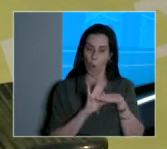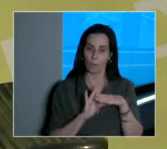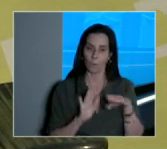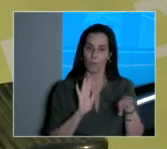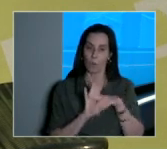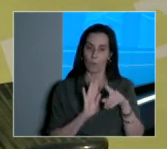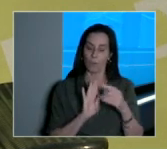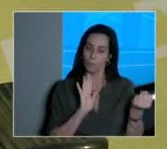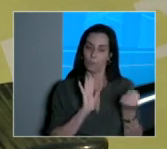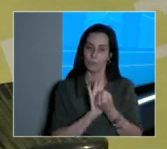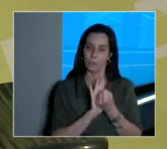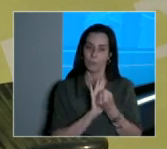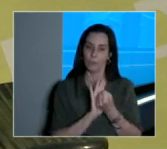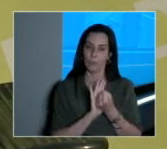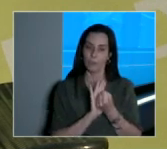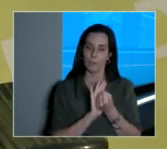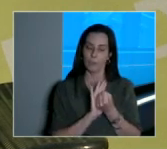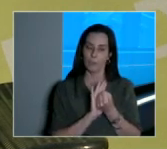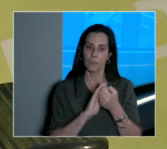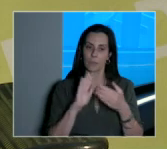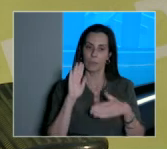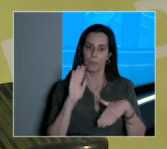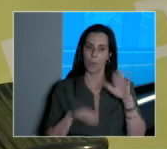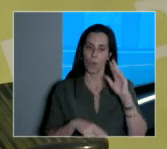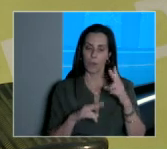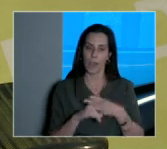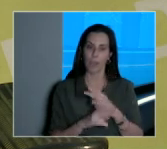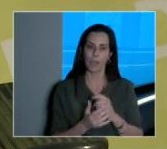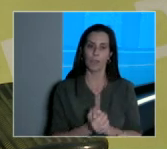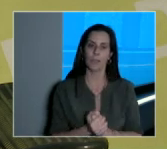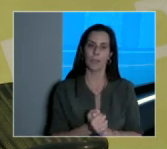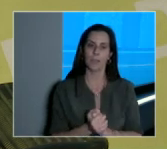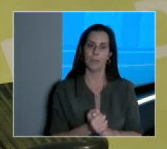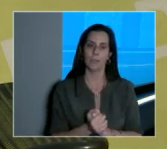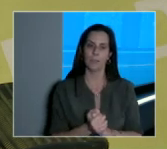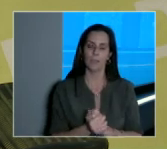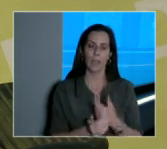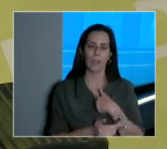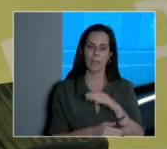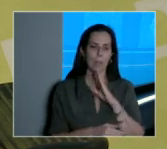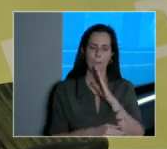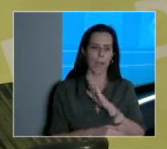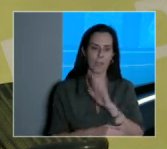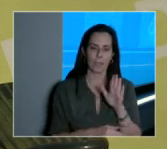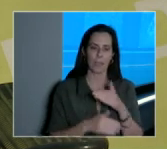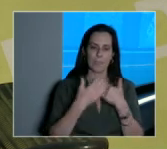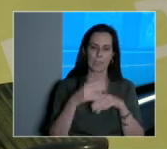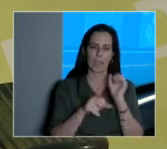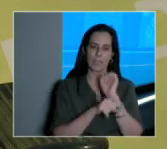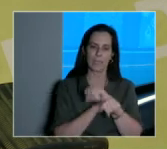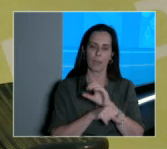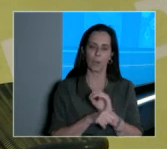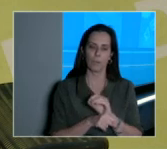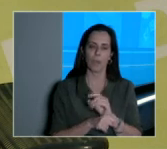והחוקים האלה התקבלו על ידי הכנסת ברוב רגיל. עכשיו, לי אין בעיה עם פסקת